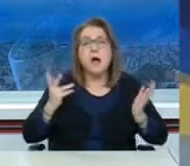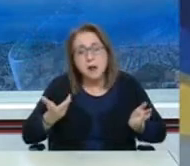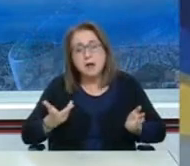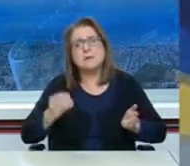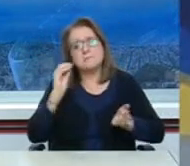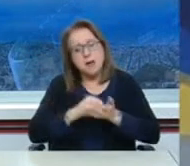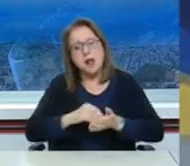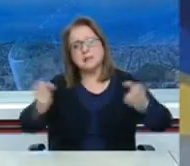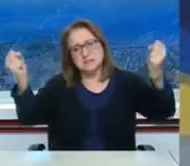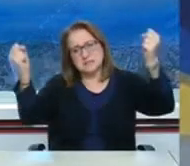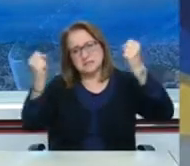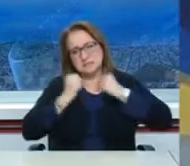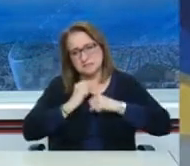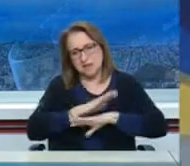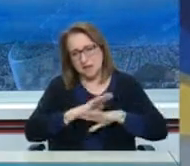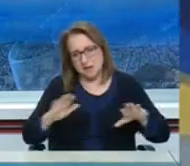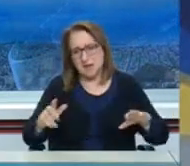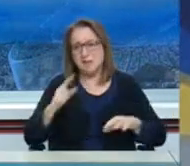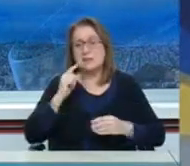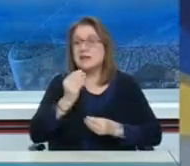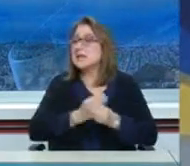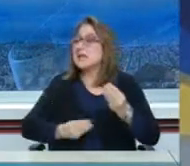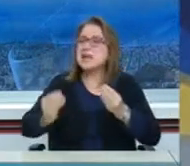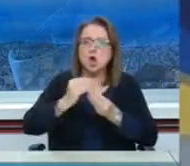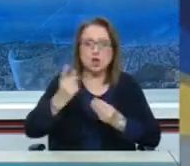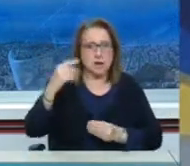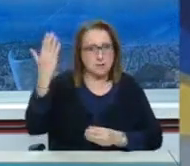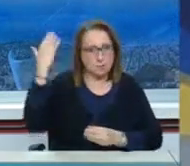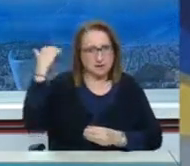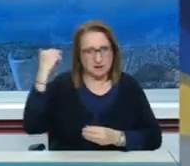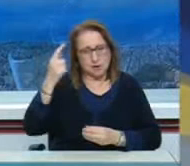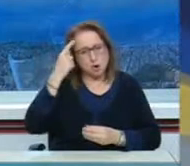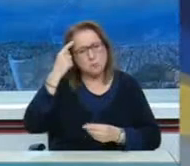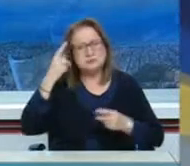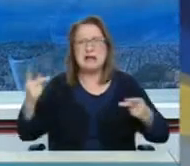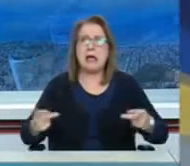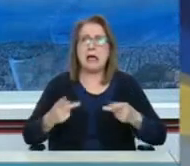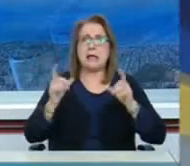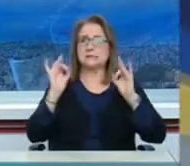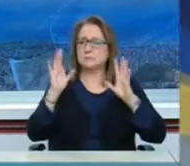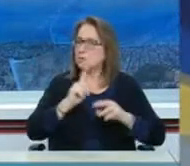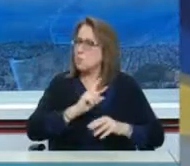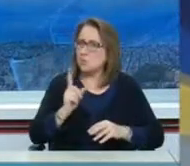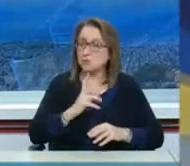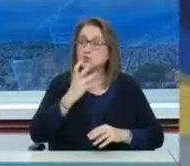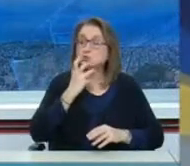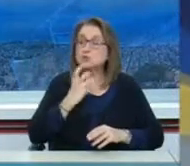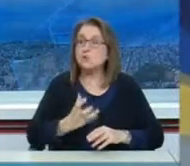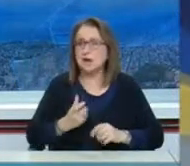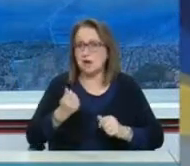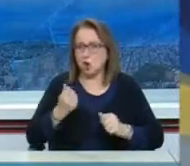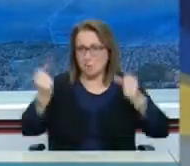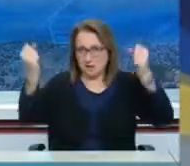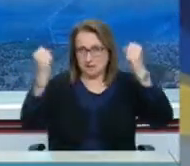και επώδυνες από τις αρχικές εκτιμήσεις. Απαιτείται συνεπώς από όλους μας ψυχραιμία,